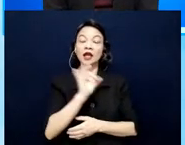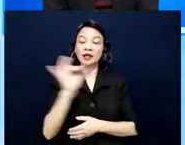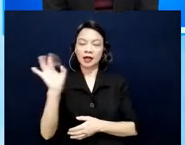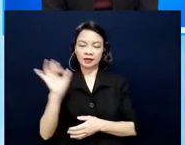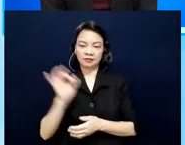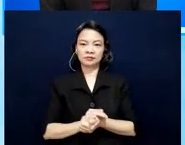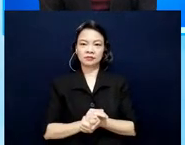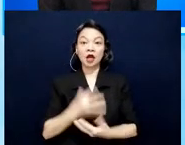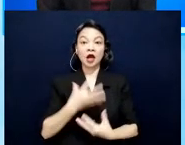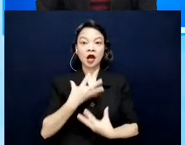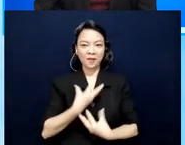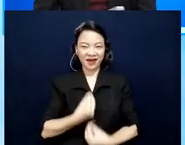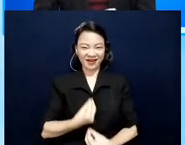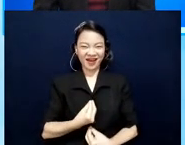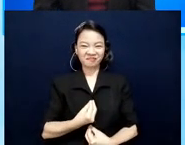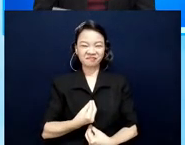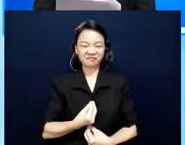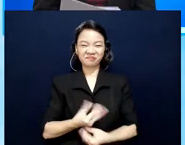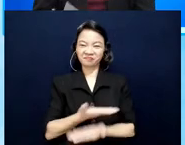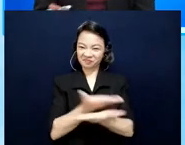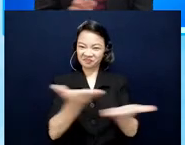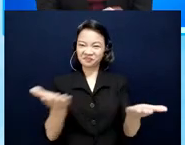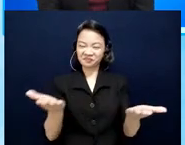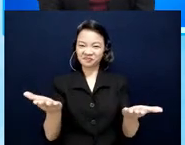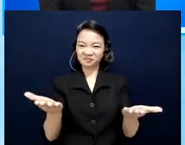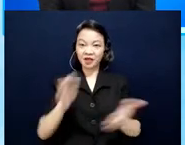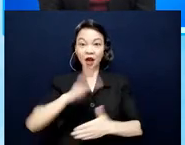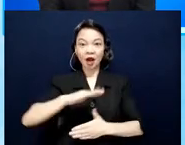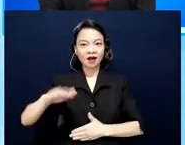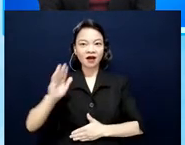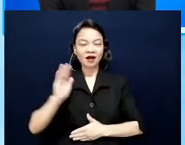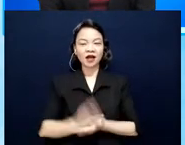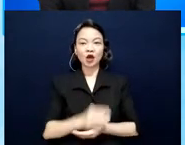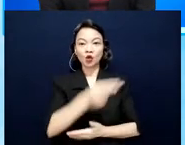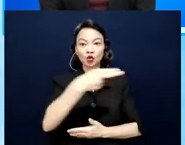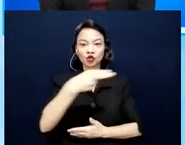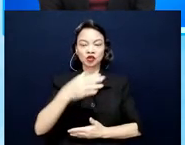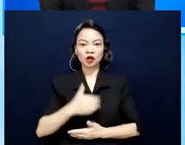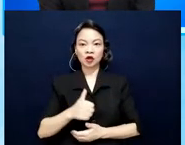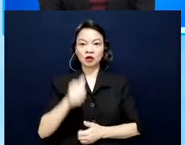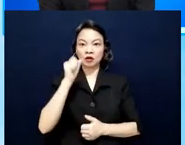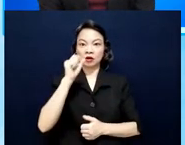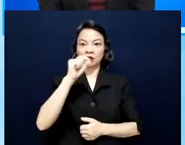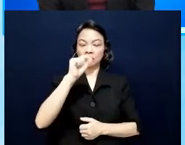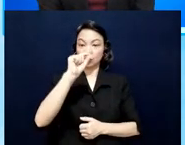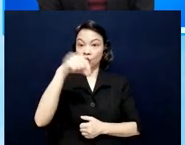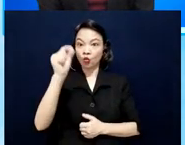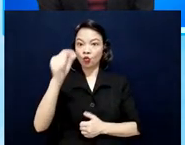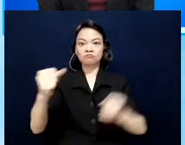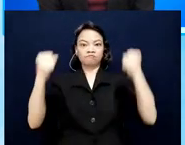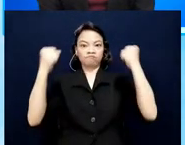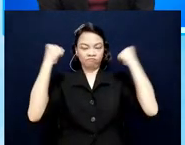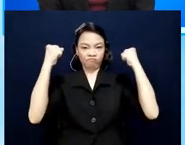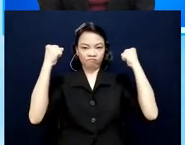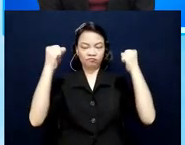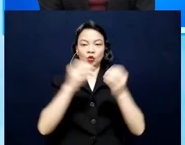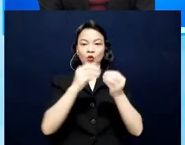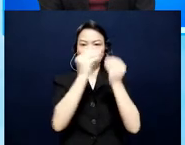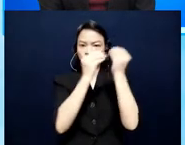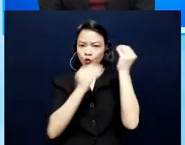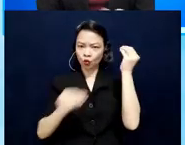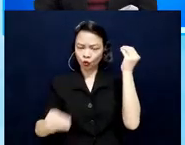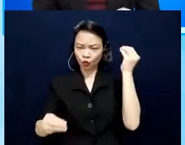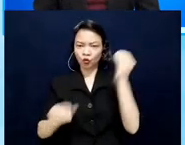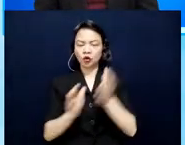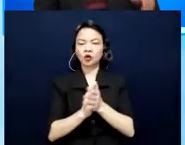teman-teman Bapak dan Ibu semua supaya anak-anak Indonesia itu betul-betul bisa sehat, betul-betul generasi yang kita sebut sebagai bonus